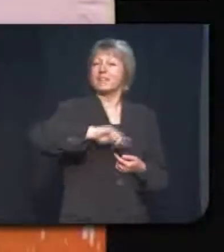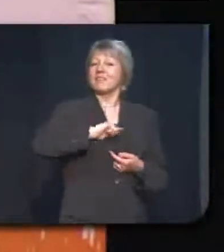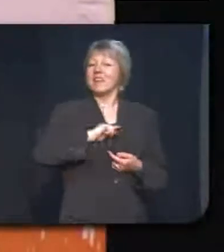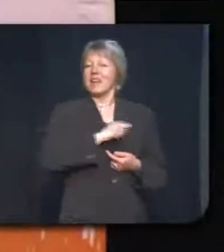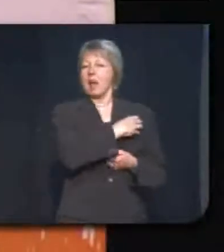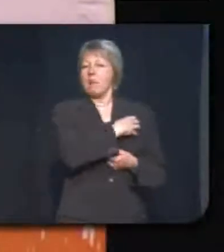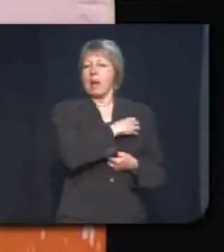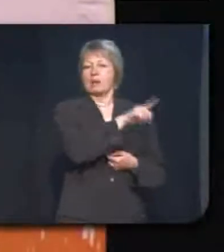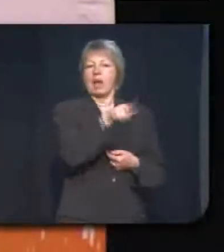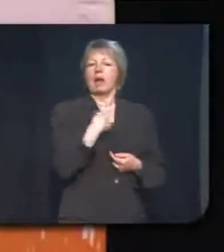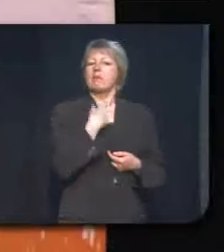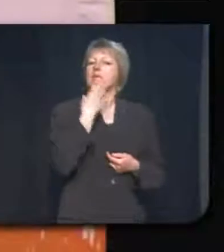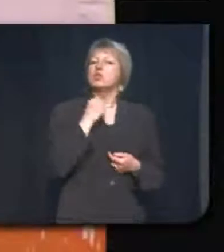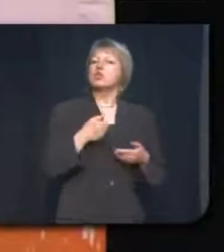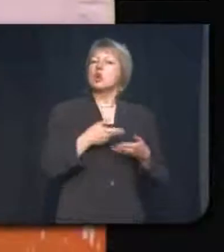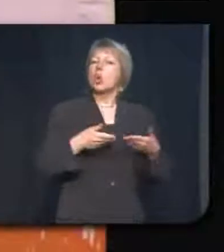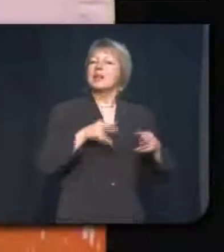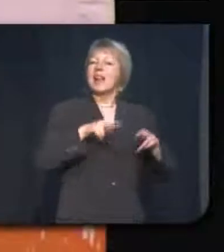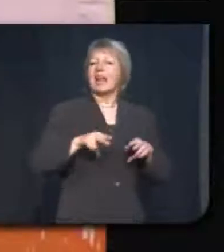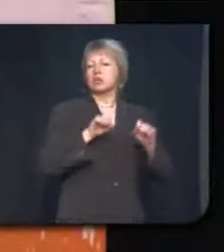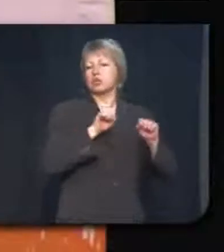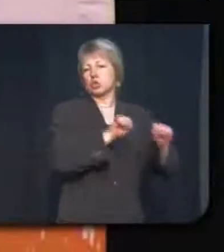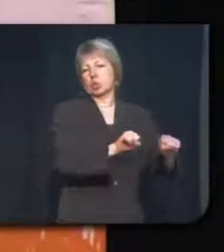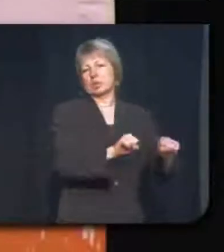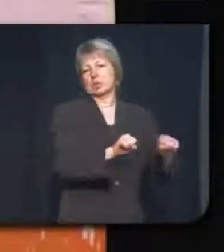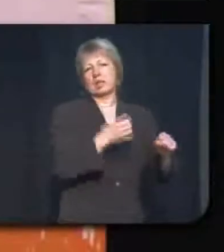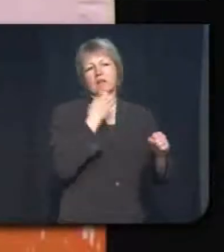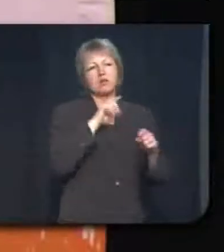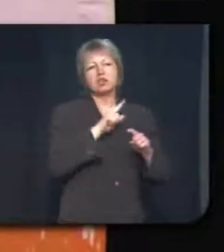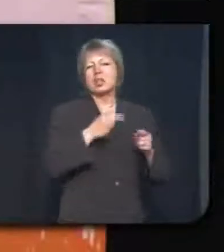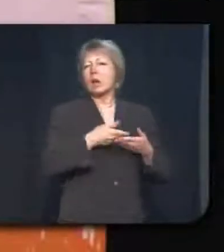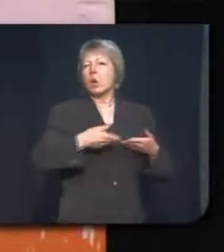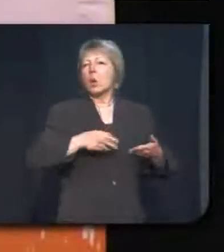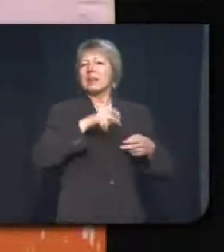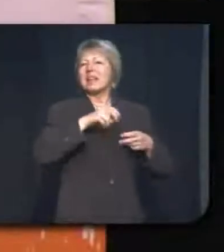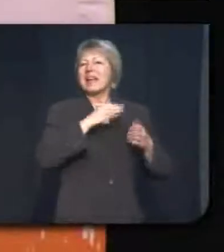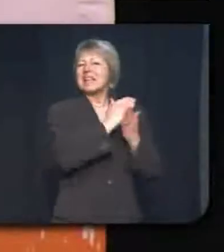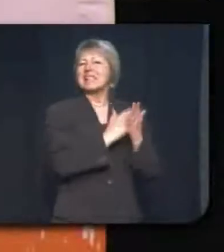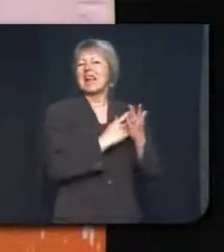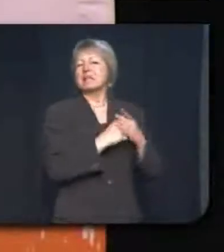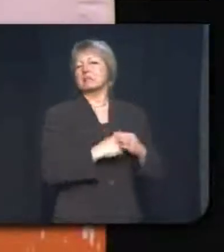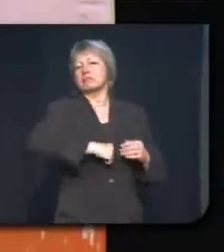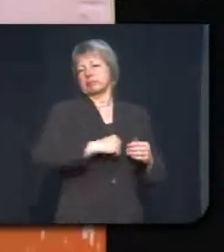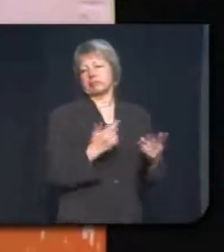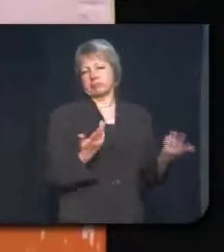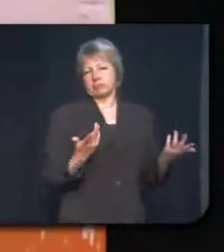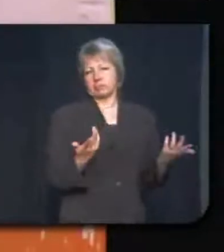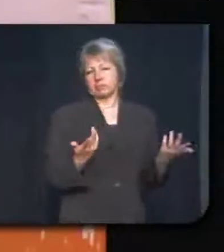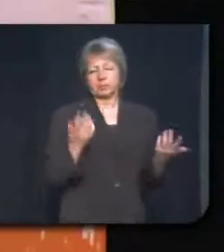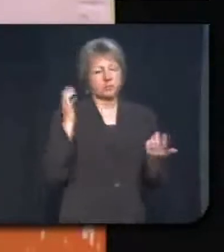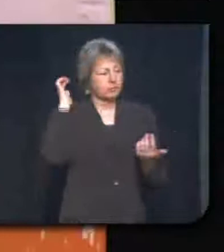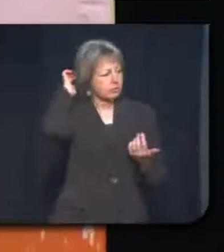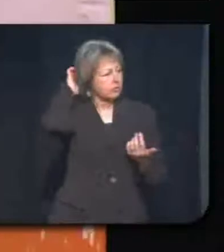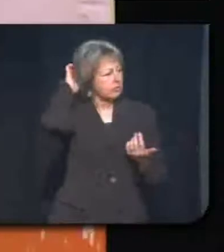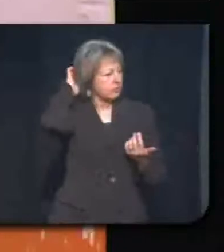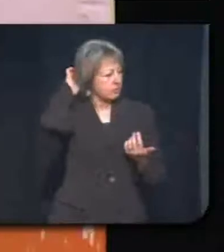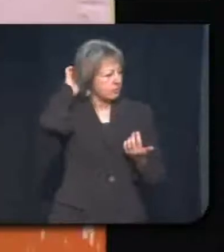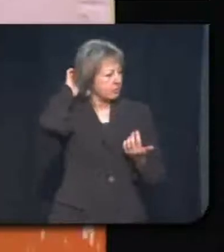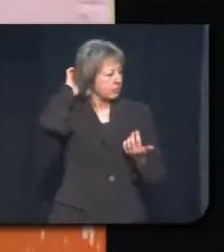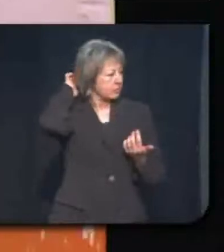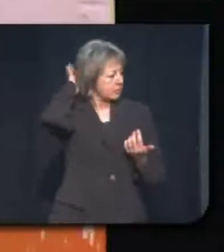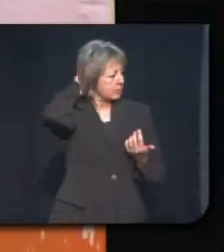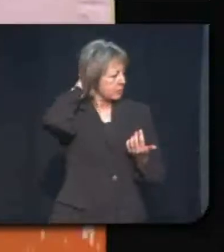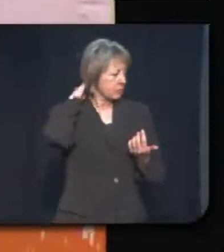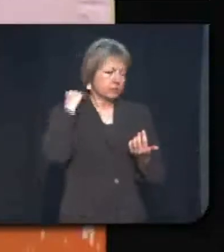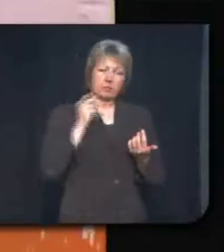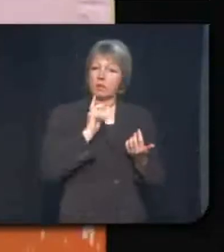die die Grundrechte schützen möchte und sich gegen die Aushöhlung des Grundgesetzes Wert es gibt Menschen für die ist aber bereits in den